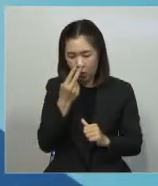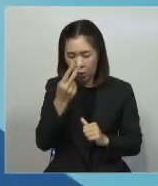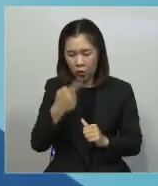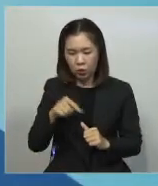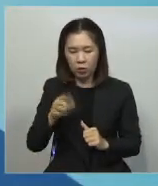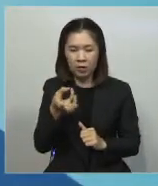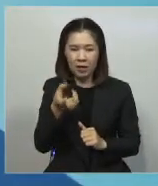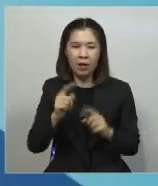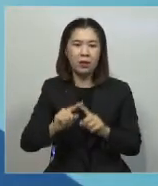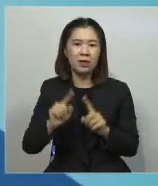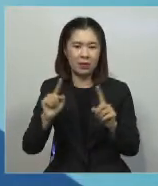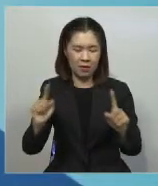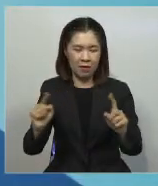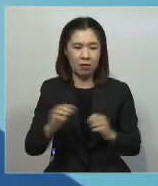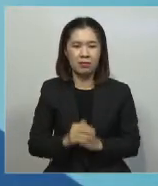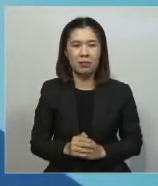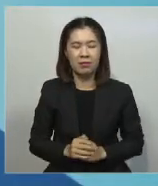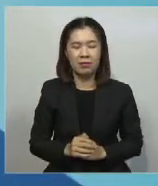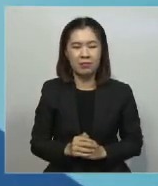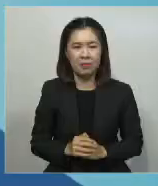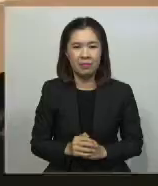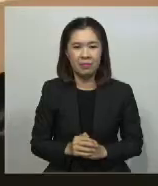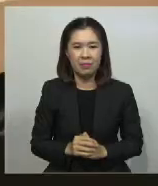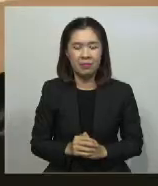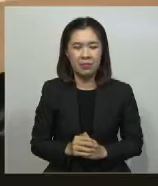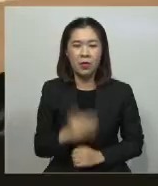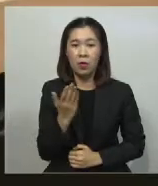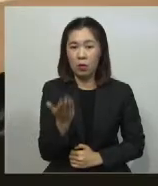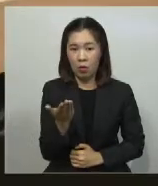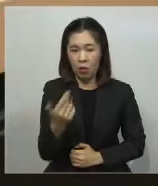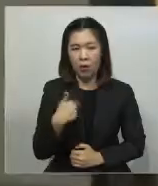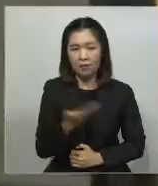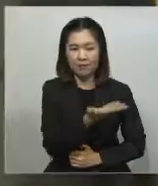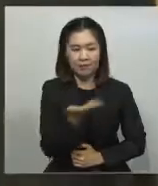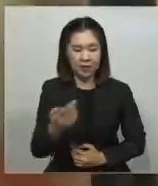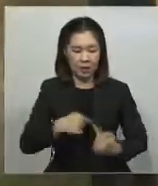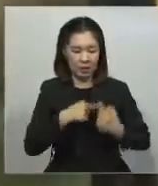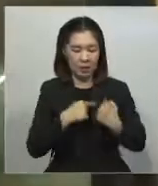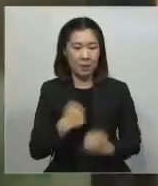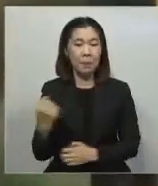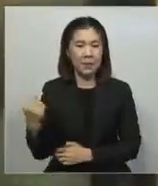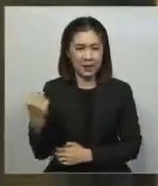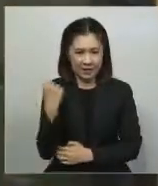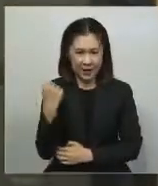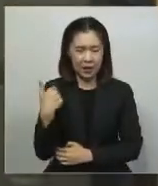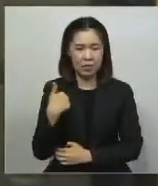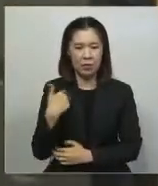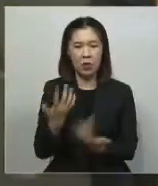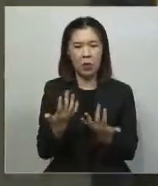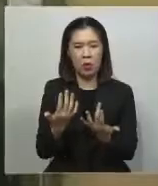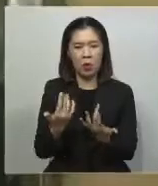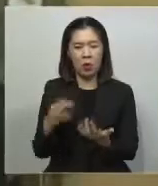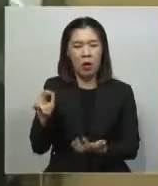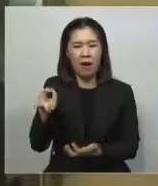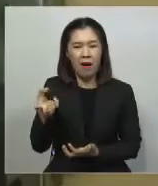ข้าวหอมมะลิซึ่งมีความแตกต่างอย่างชัดเจนนะคะจึงขอให้ทุกฝ่ายมั่นใจโดยยืนยันว่าจะไม่ปล่อยให้ข้